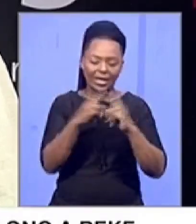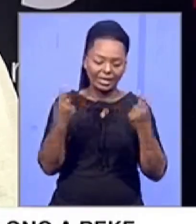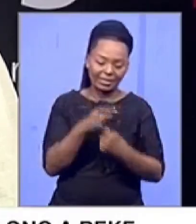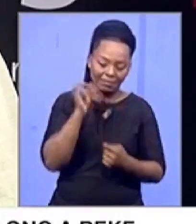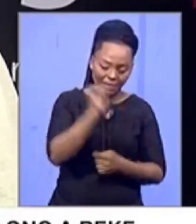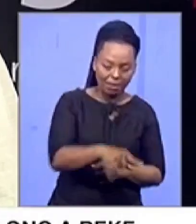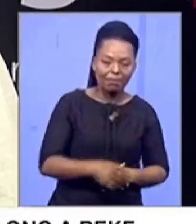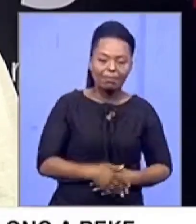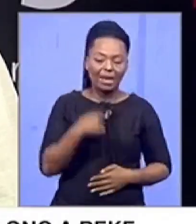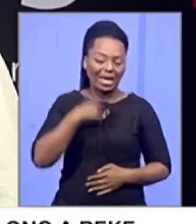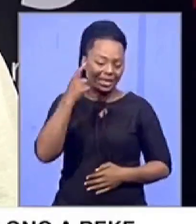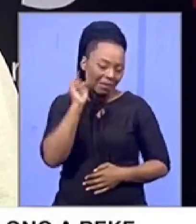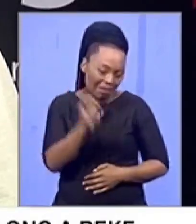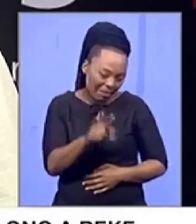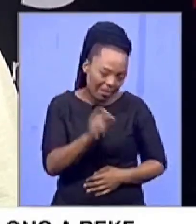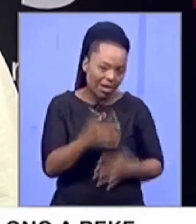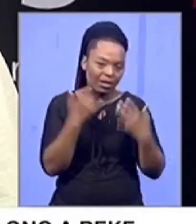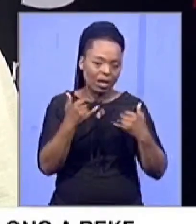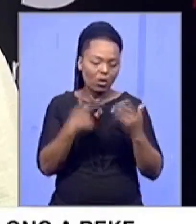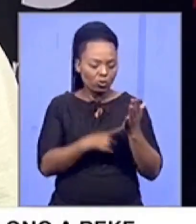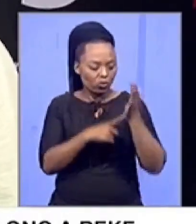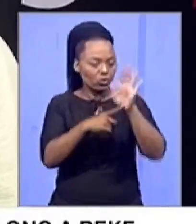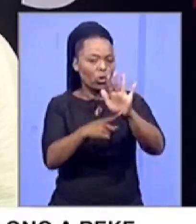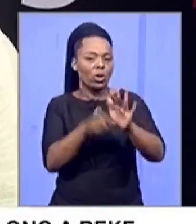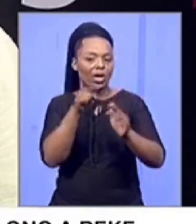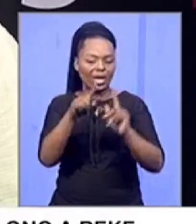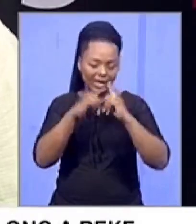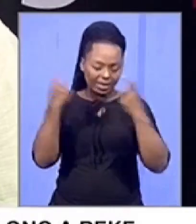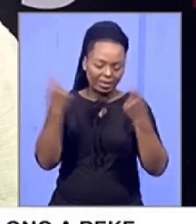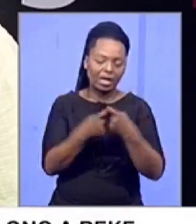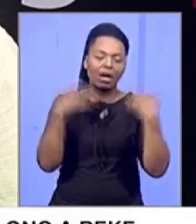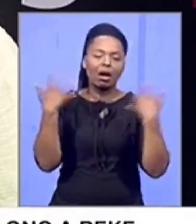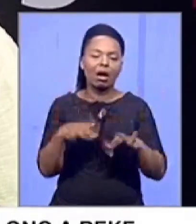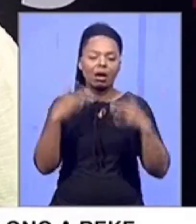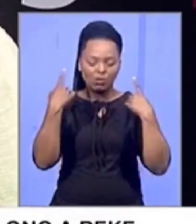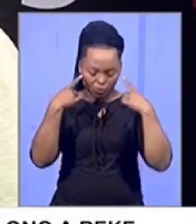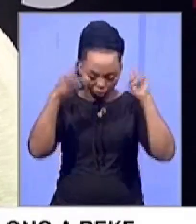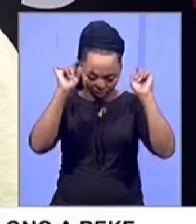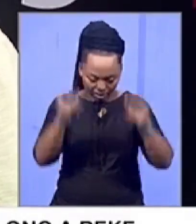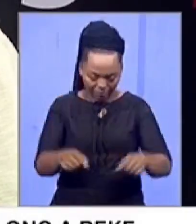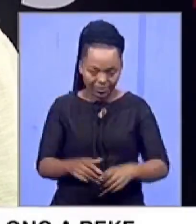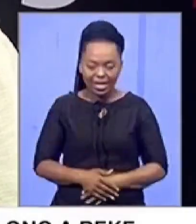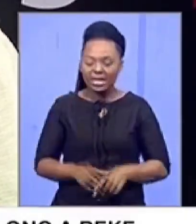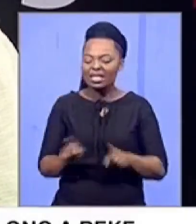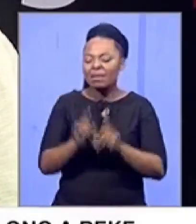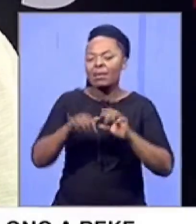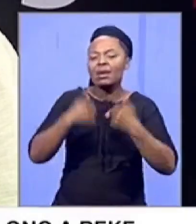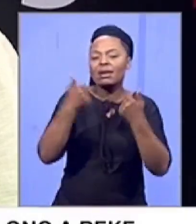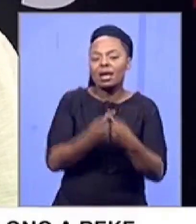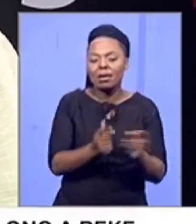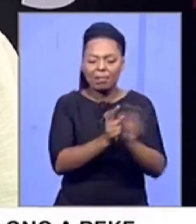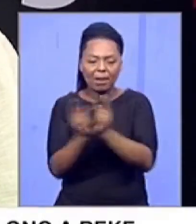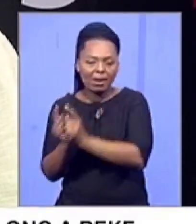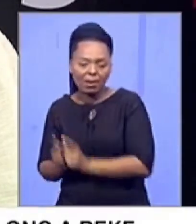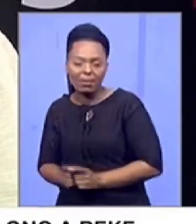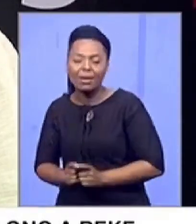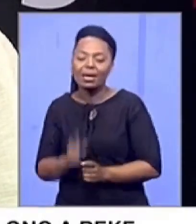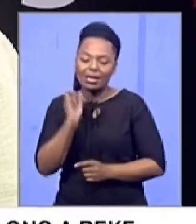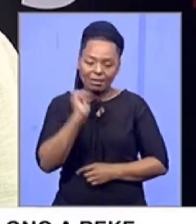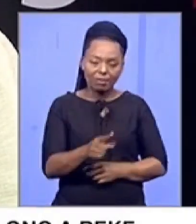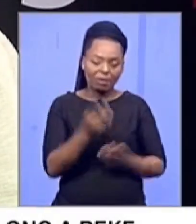bona ka ke yona ntho e etsang hore sehlopha sena se be le katleho mme le dibapadi tse ba nang le tsona ke dibapadi tse leng